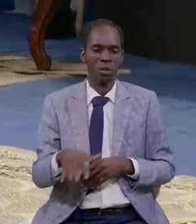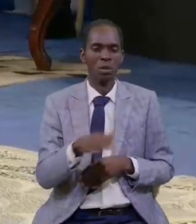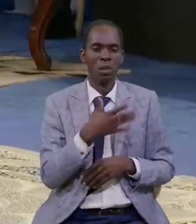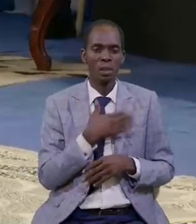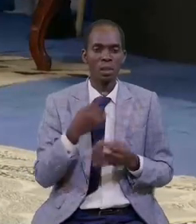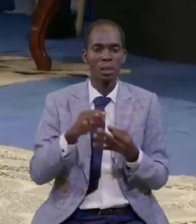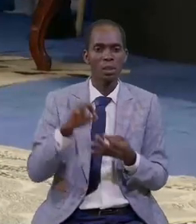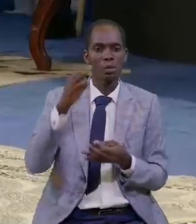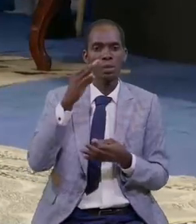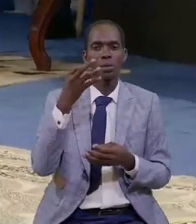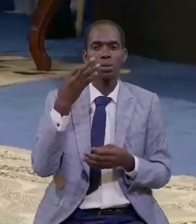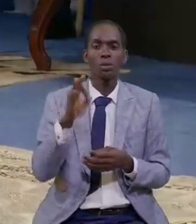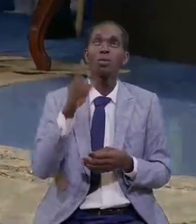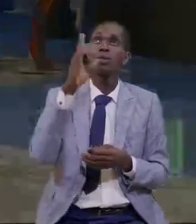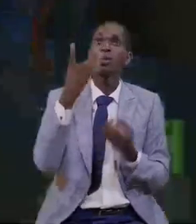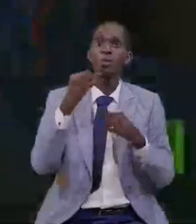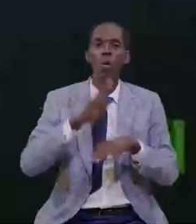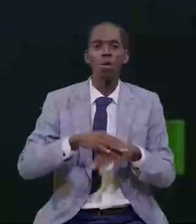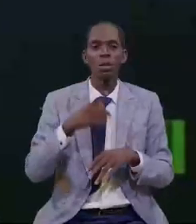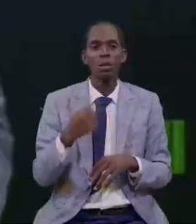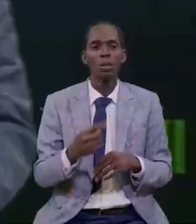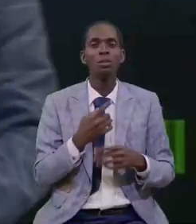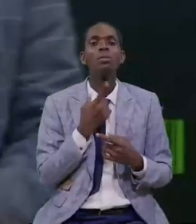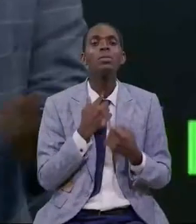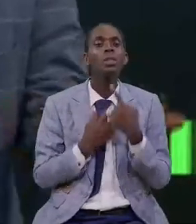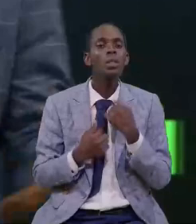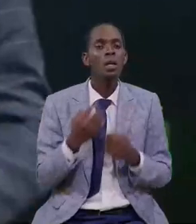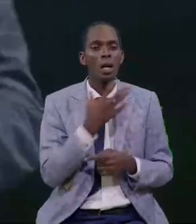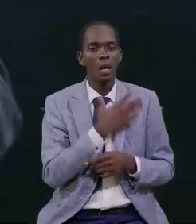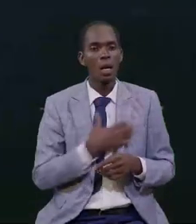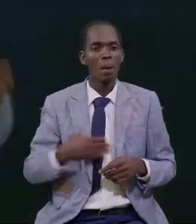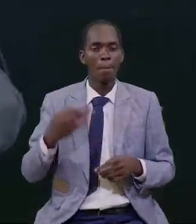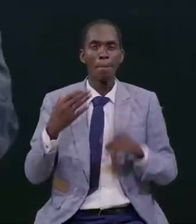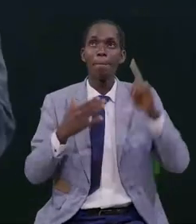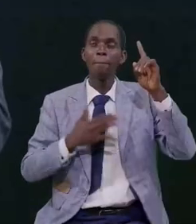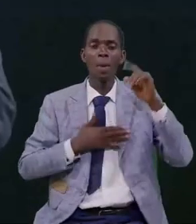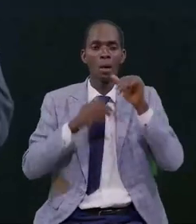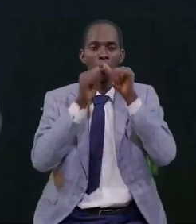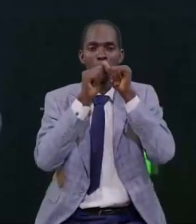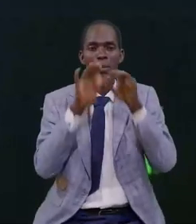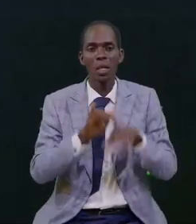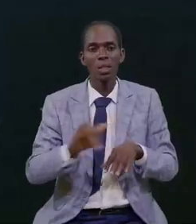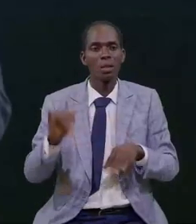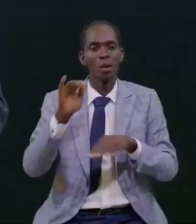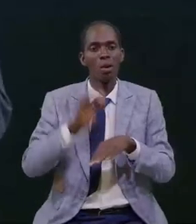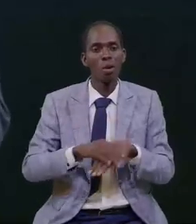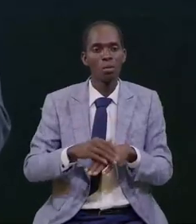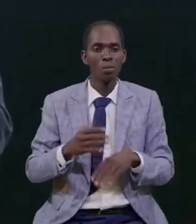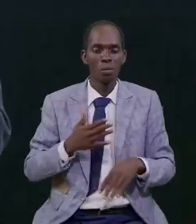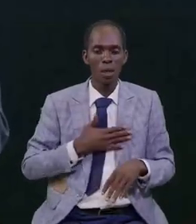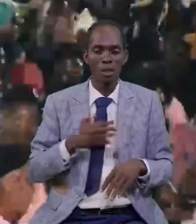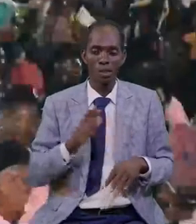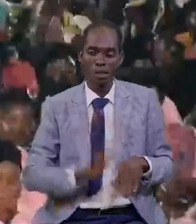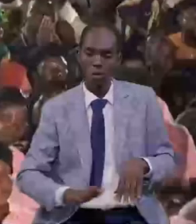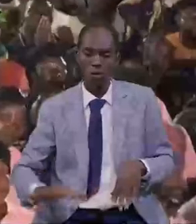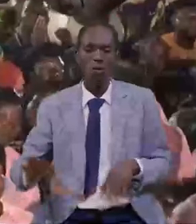altérer si l'esprit vient sur les assoifé et et mes bénédictions sur